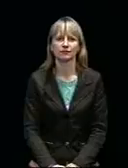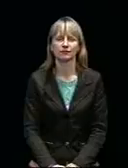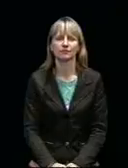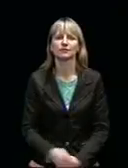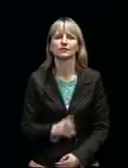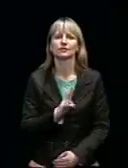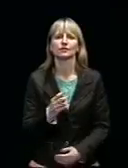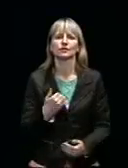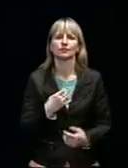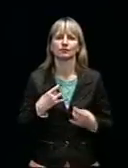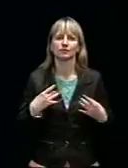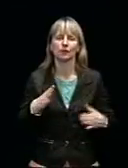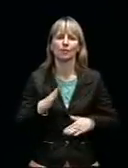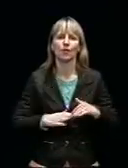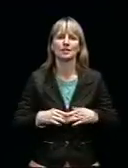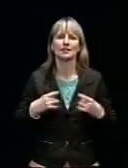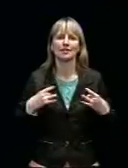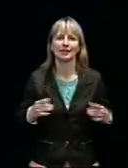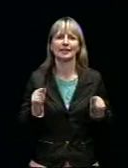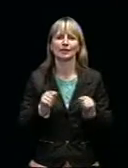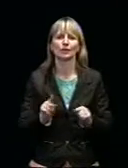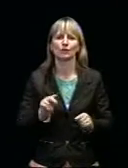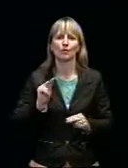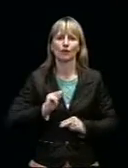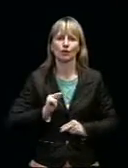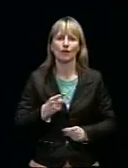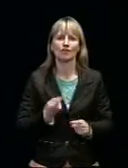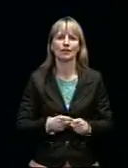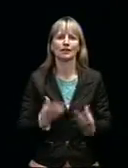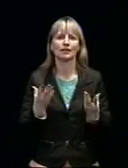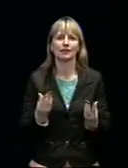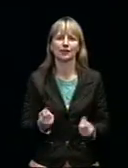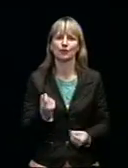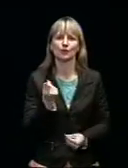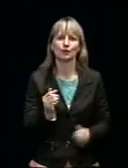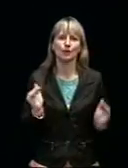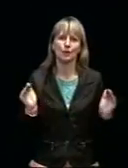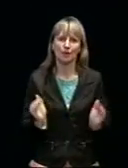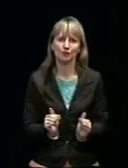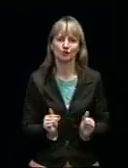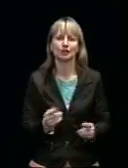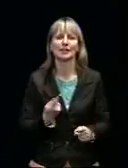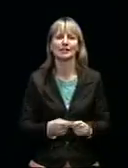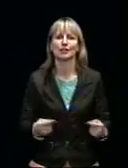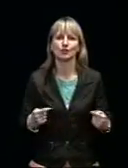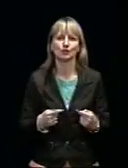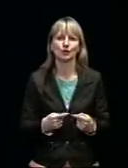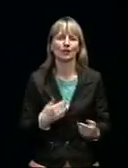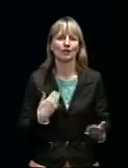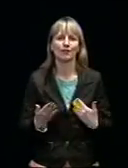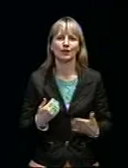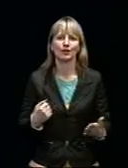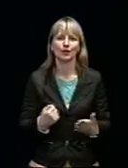Дехто прагне відзначати професійні свята тим, щоб працювати у цей день, хоч трохи менше. Але це точно не відноситься